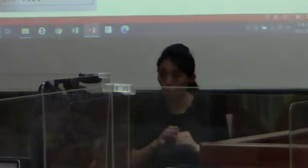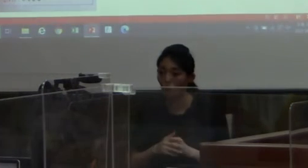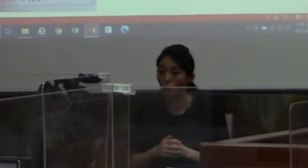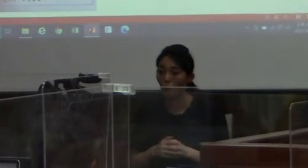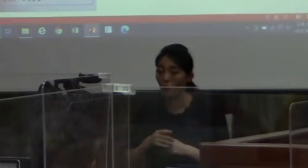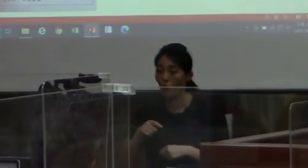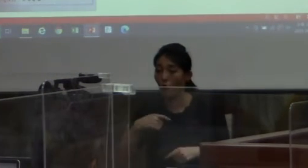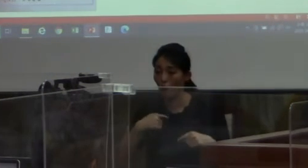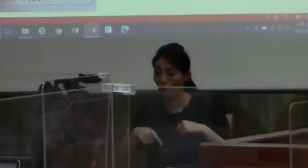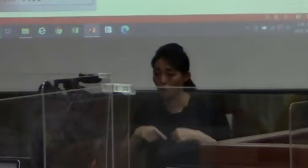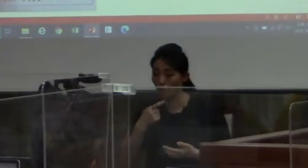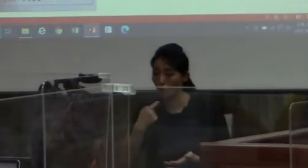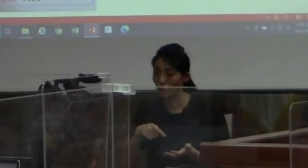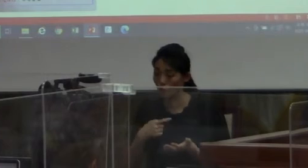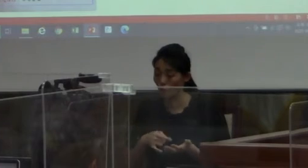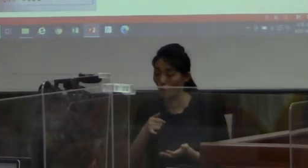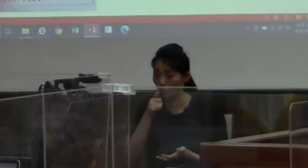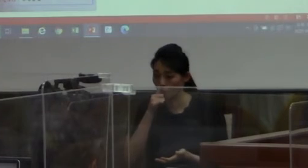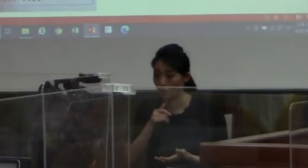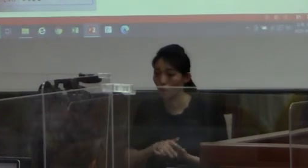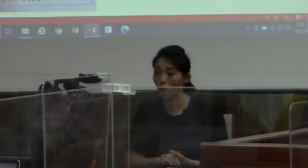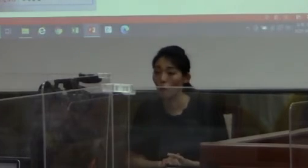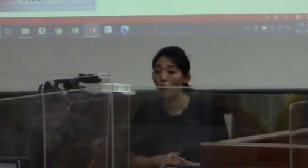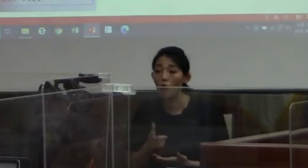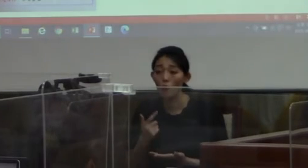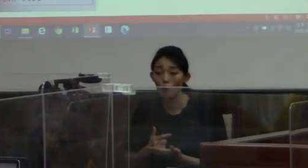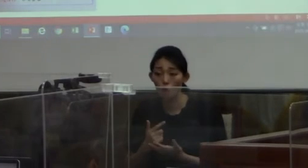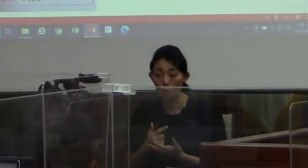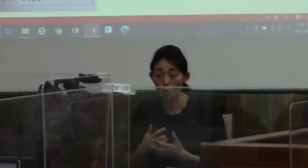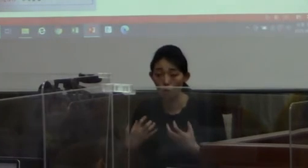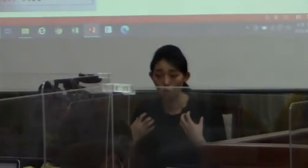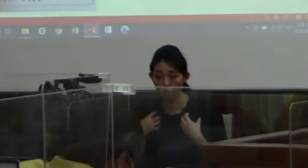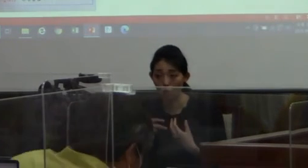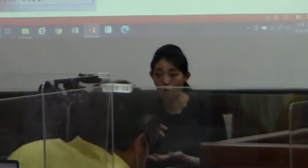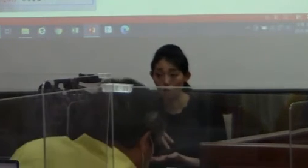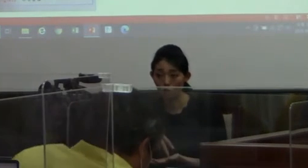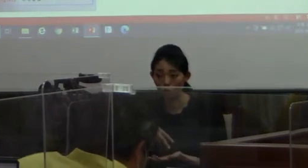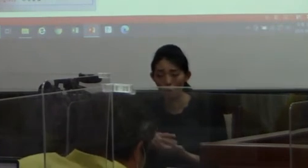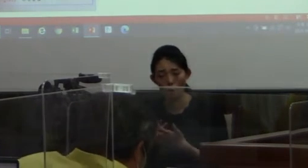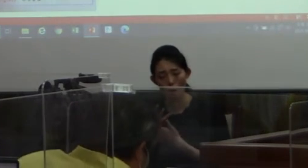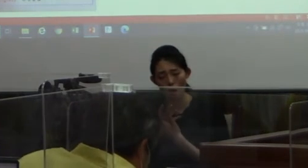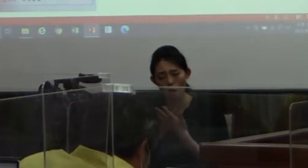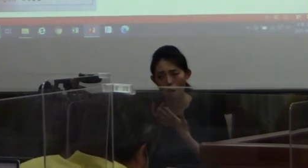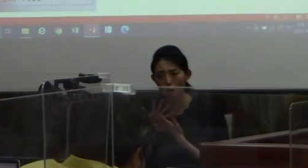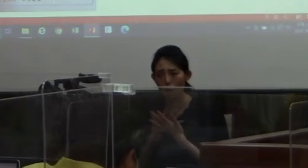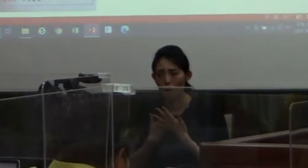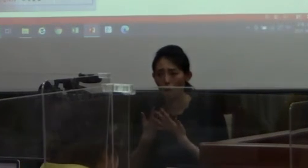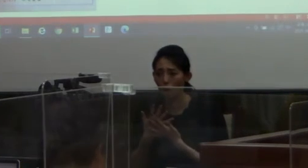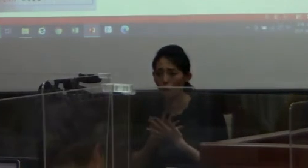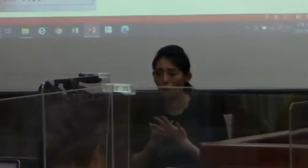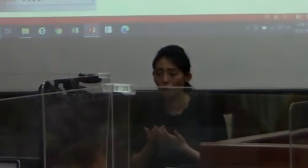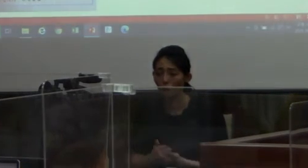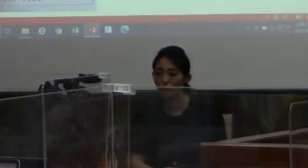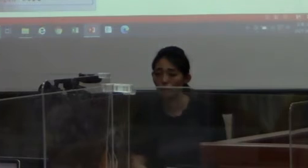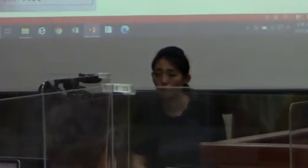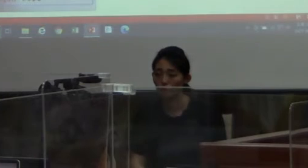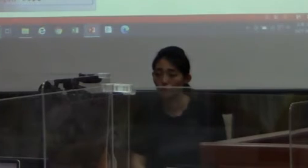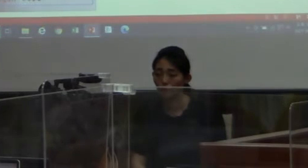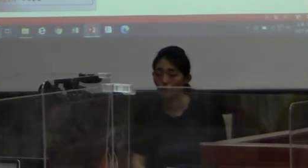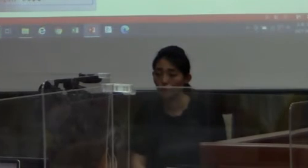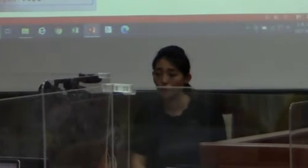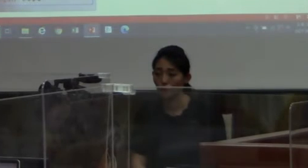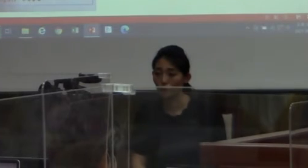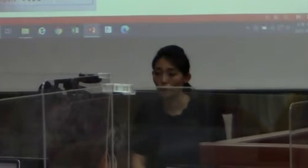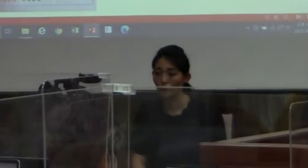되어 있습니다. 그런데 이 농구청에서 입장이 상당히 애매하게 되어 있는 거예요. 어찌